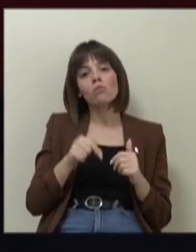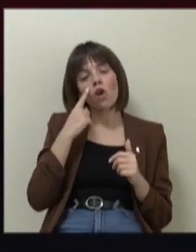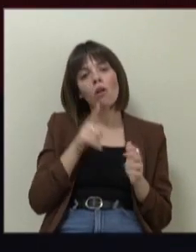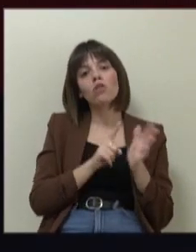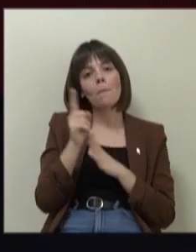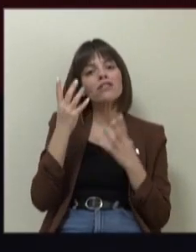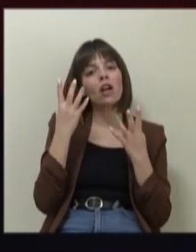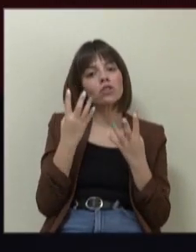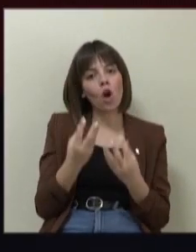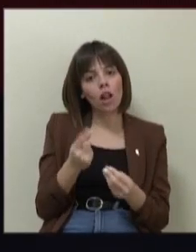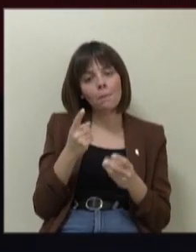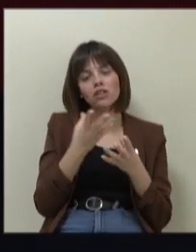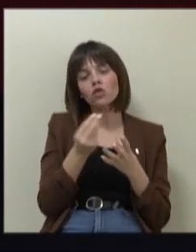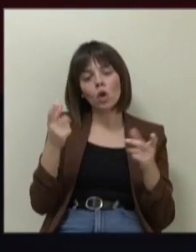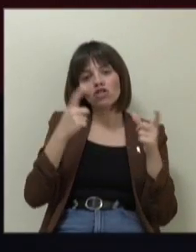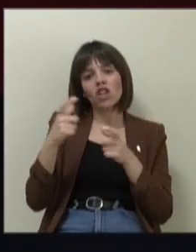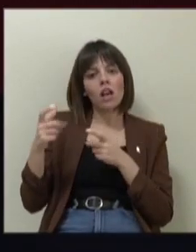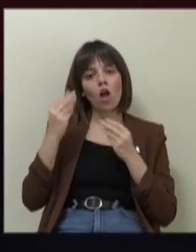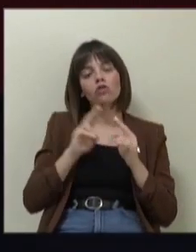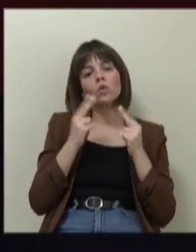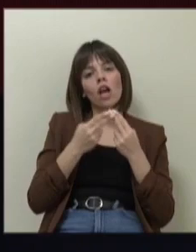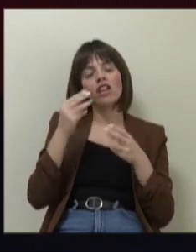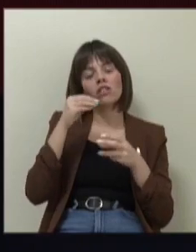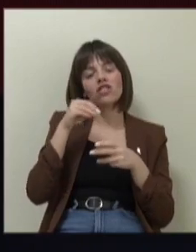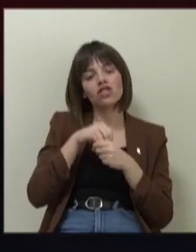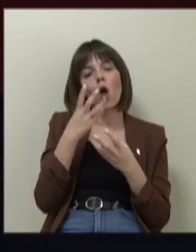bunu başarmış olan birçok şehrin dünyada olduğunu biliyoruz.